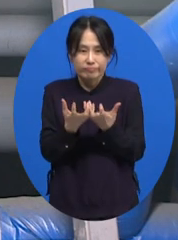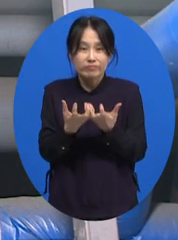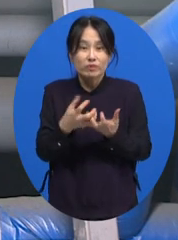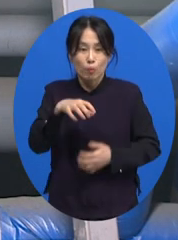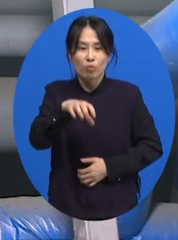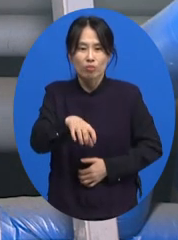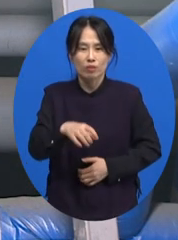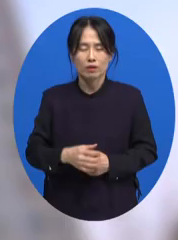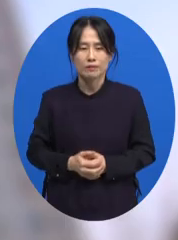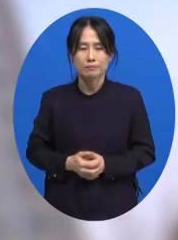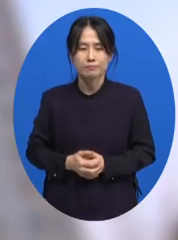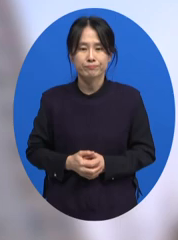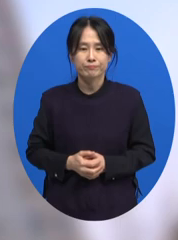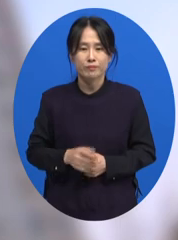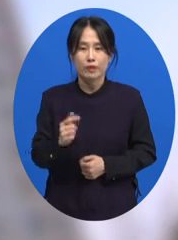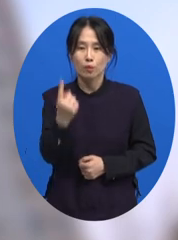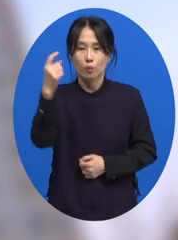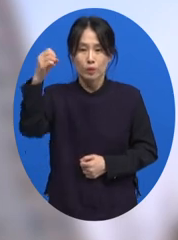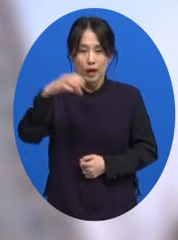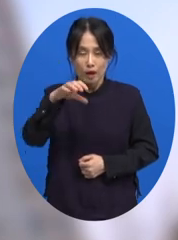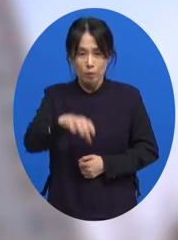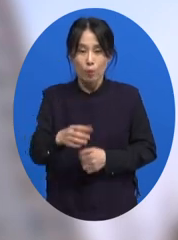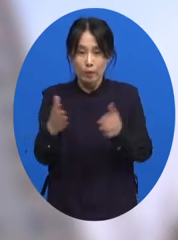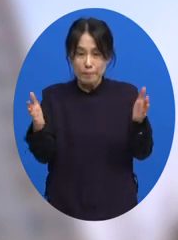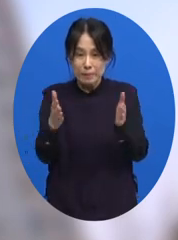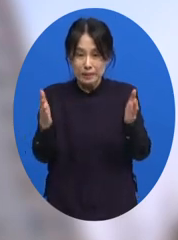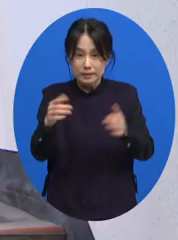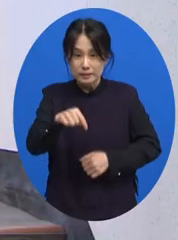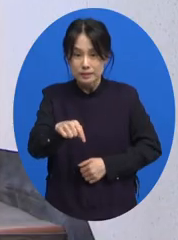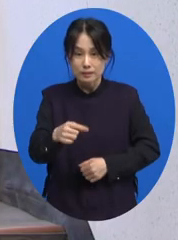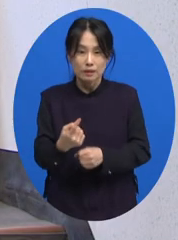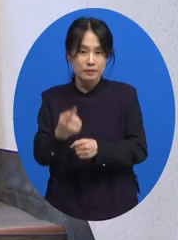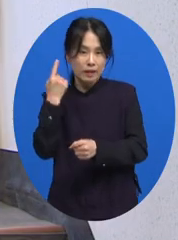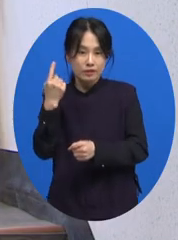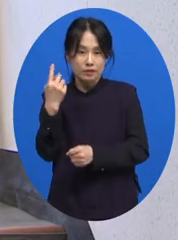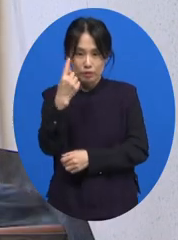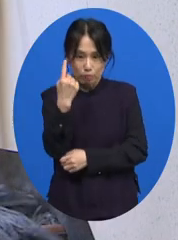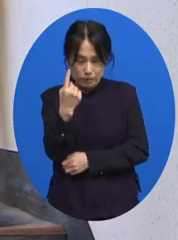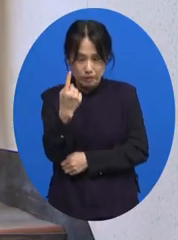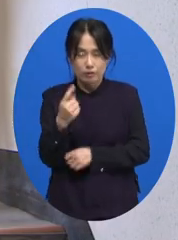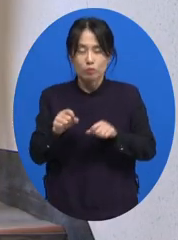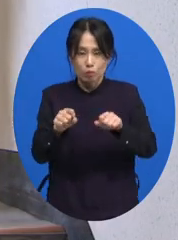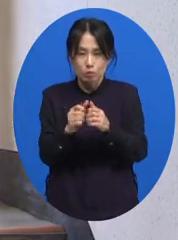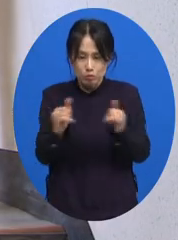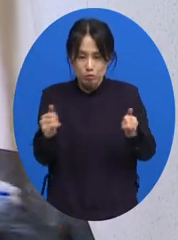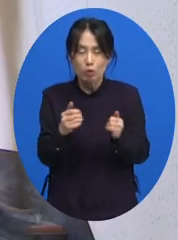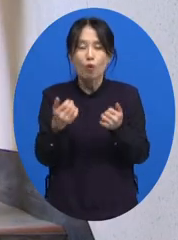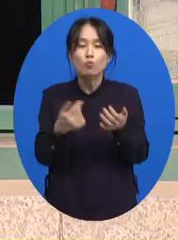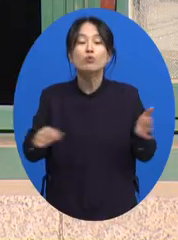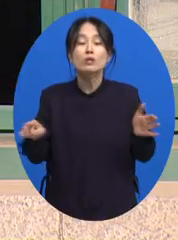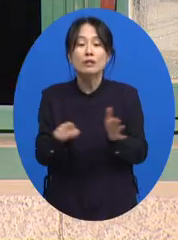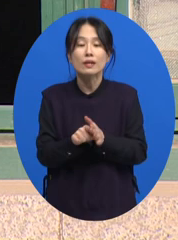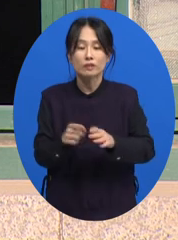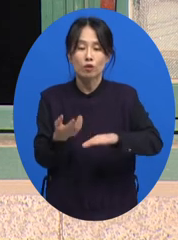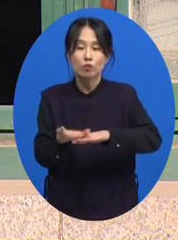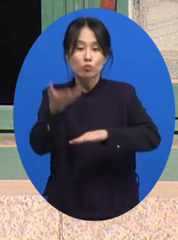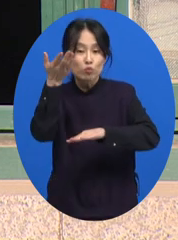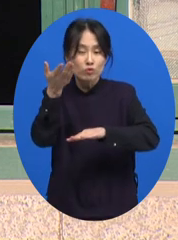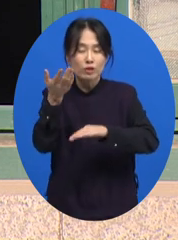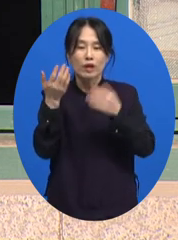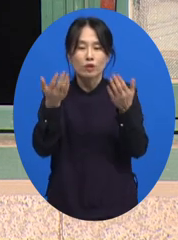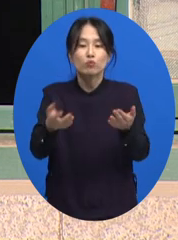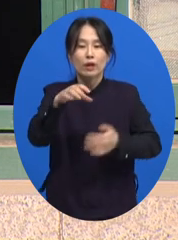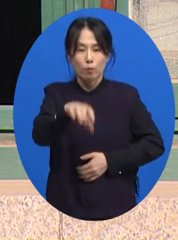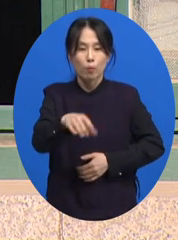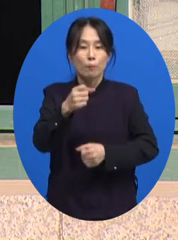가득합니다 고양시에 위치한이 아파트는 지난해 경비원과 청소 노동자들을 위한 지상 휴게실을